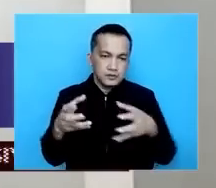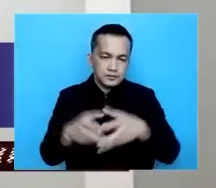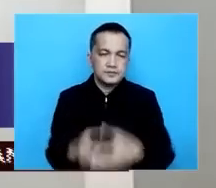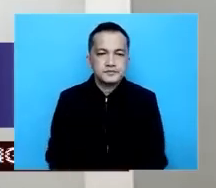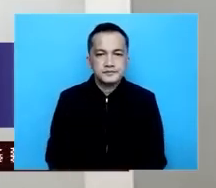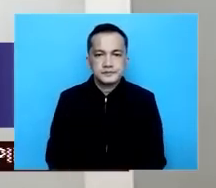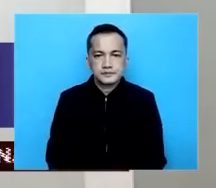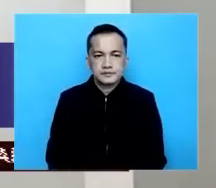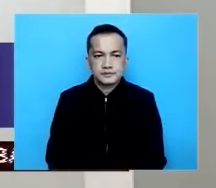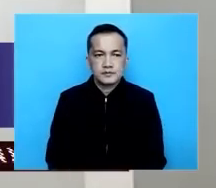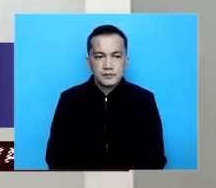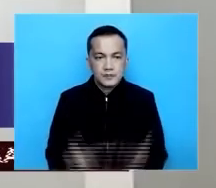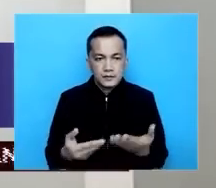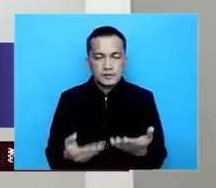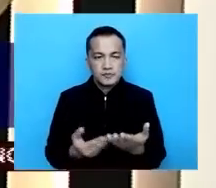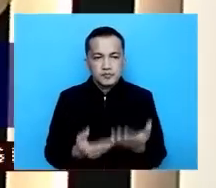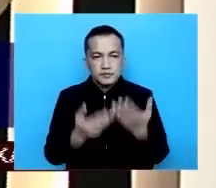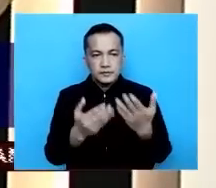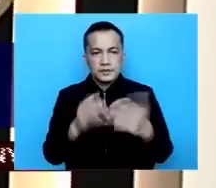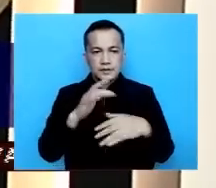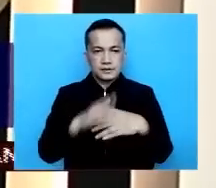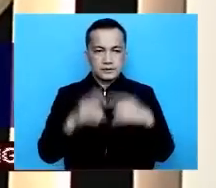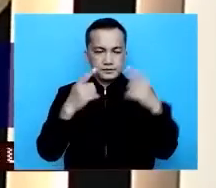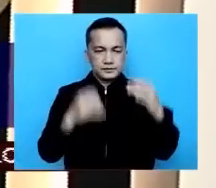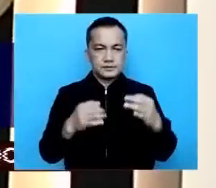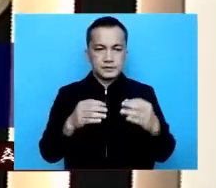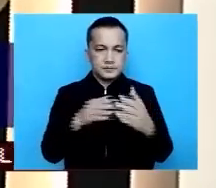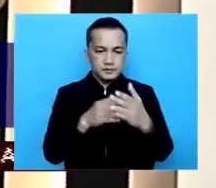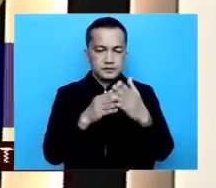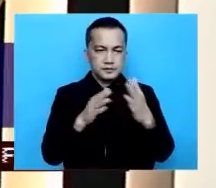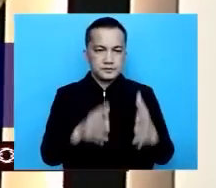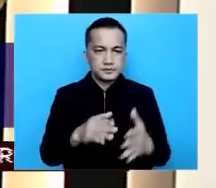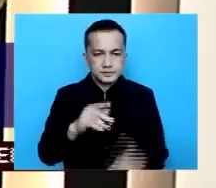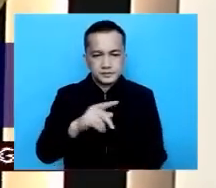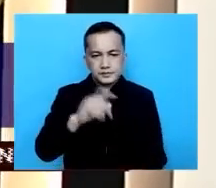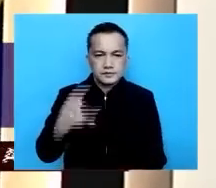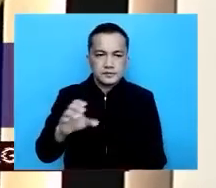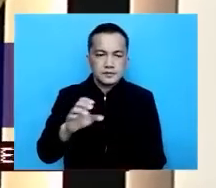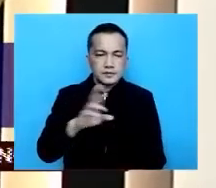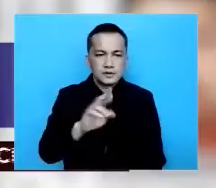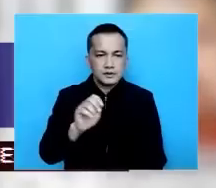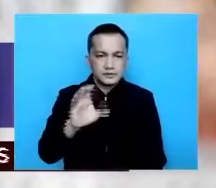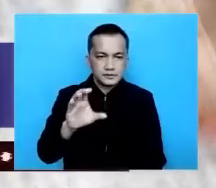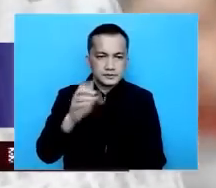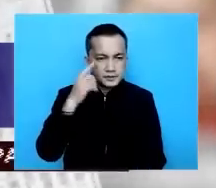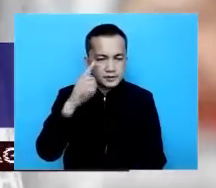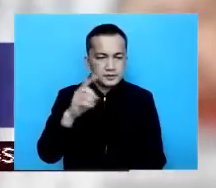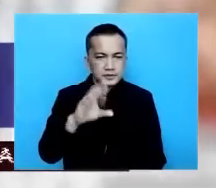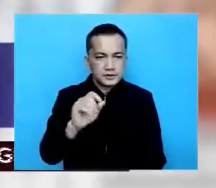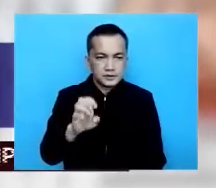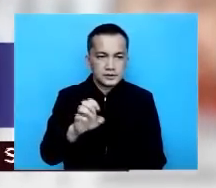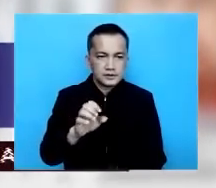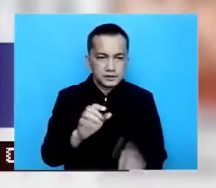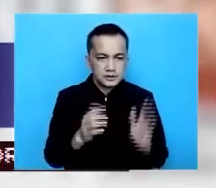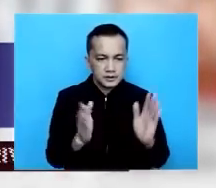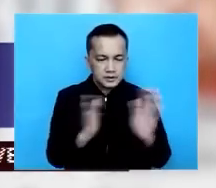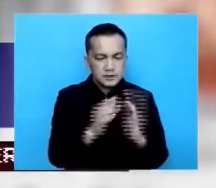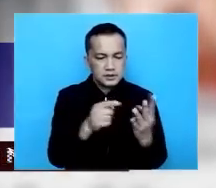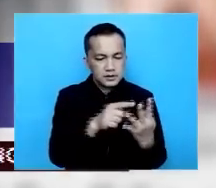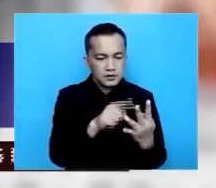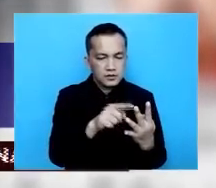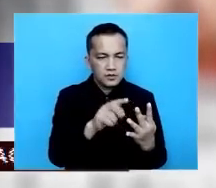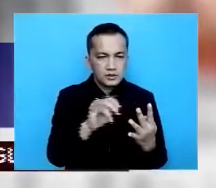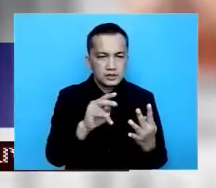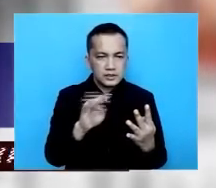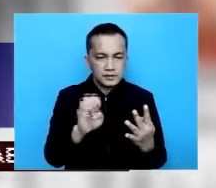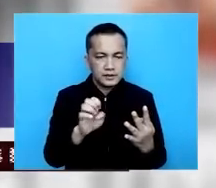naghain na ng motion for early resolution ng prosecution sa Pasay Regional Trial Court para sa mga kasong kinakaharap ni Watanabe o alias